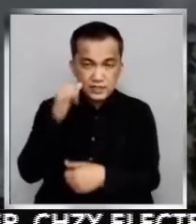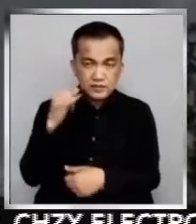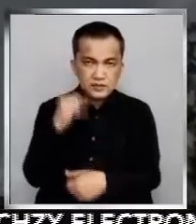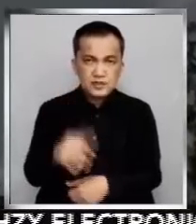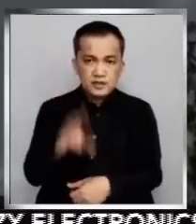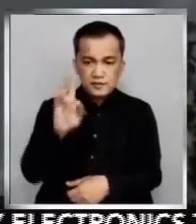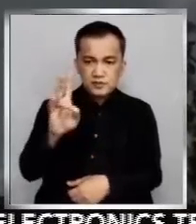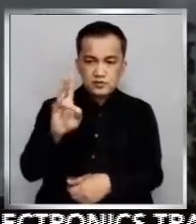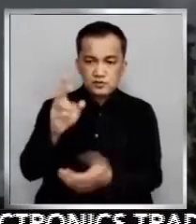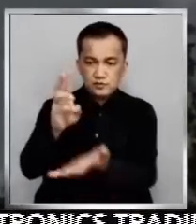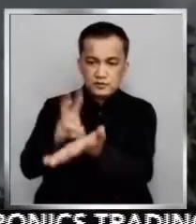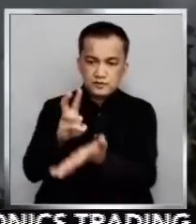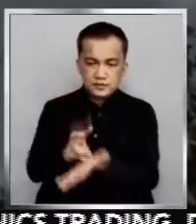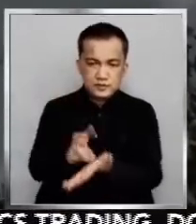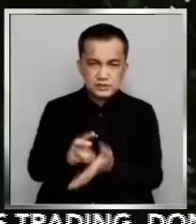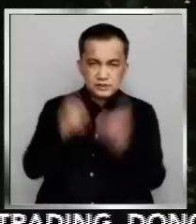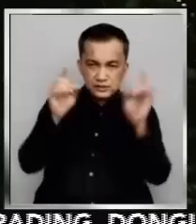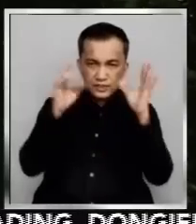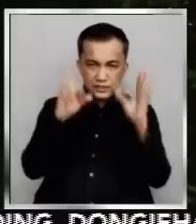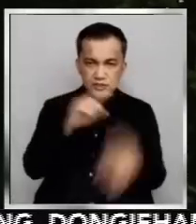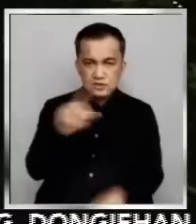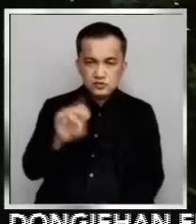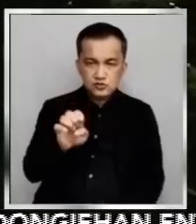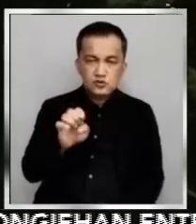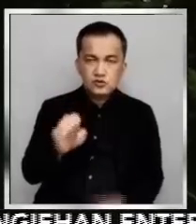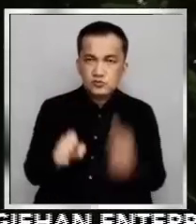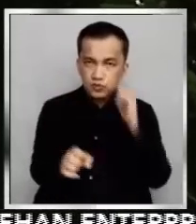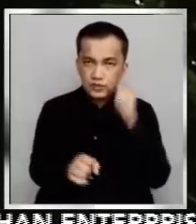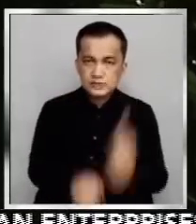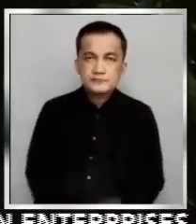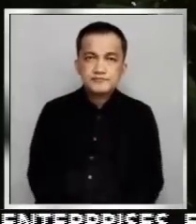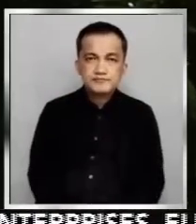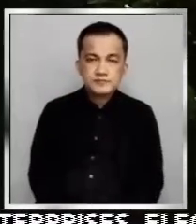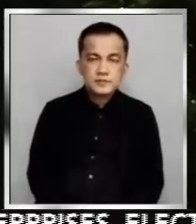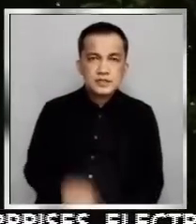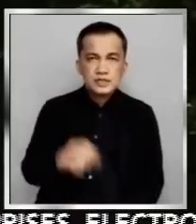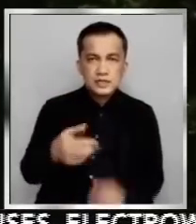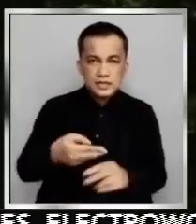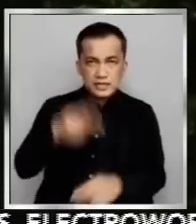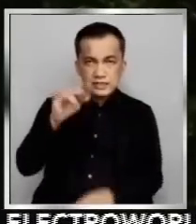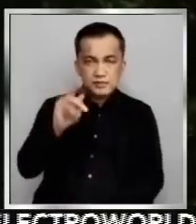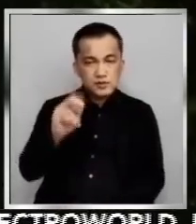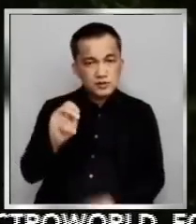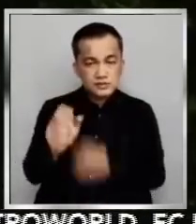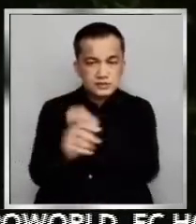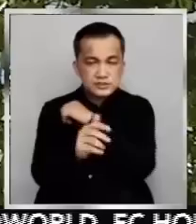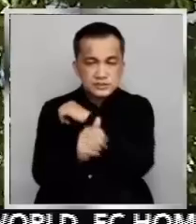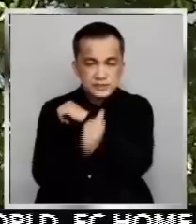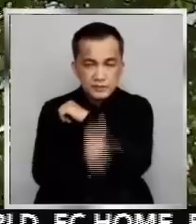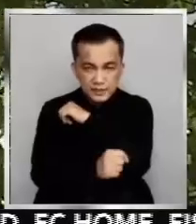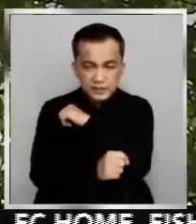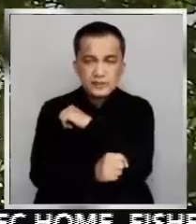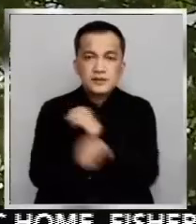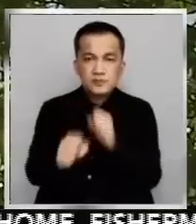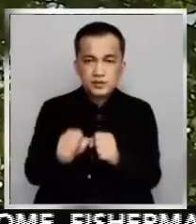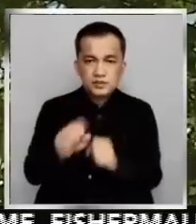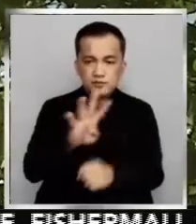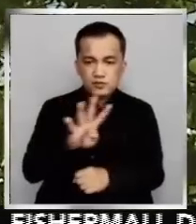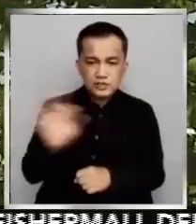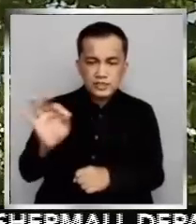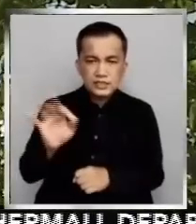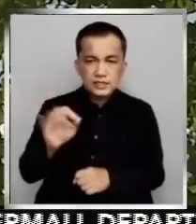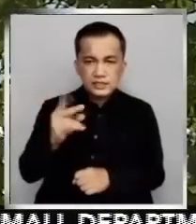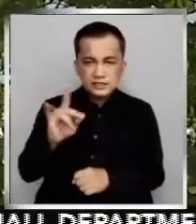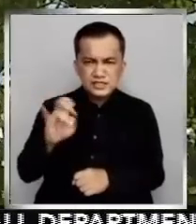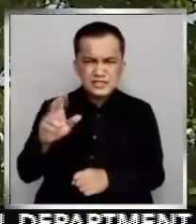ang posibleng nasa danger zone bukas. Pinakamataas sa Catbalogan, Samar na posible raw umabot sa 49 degrees Celsius ang heat